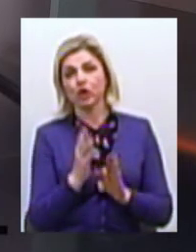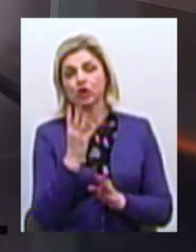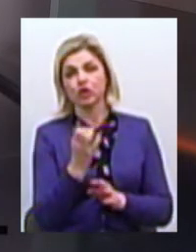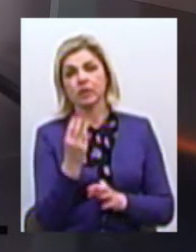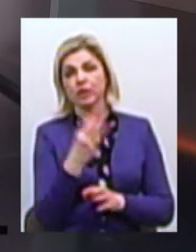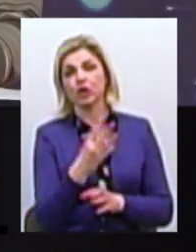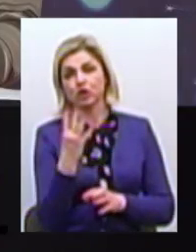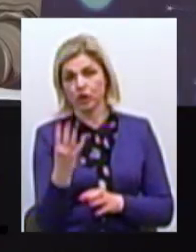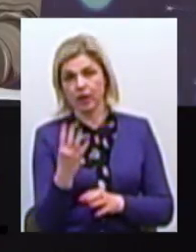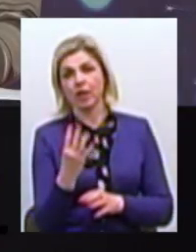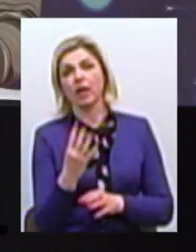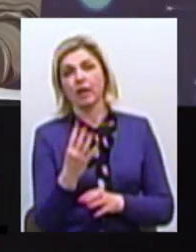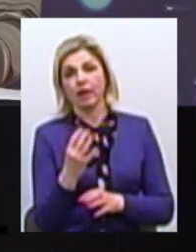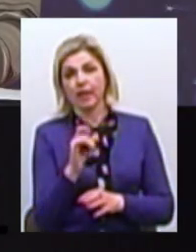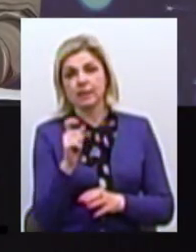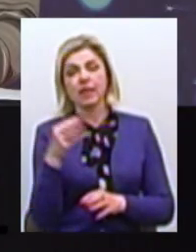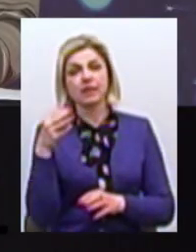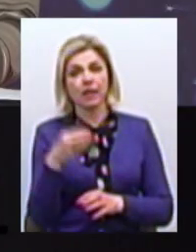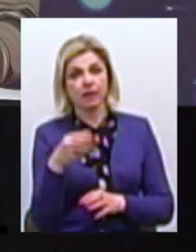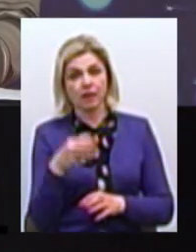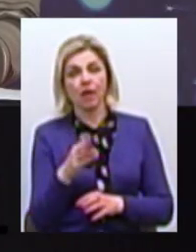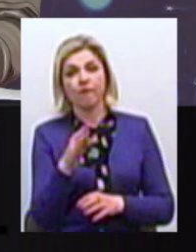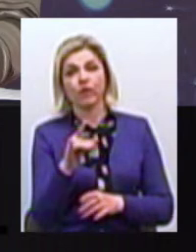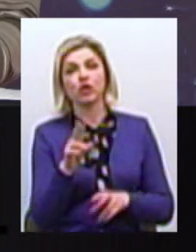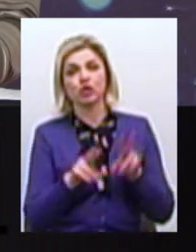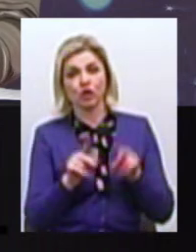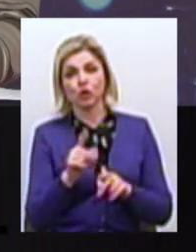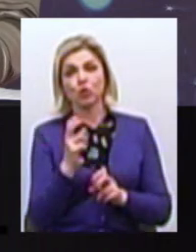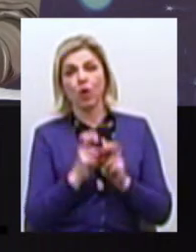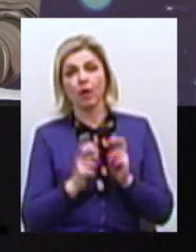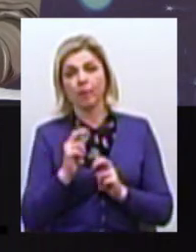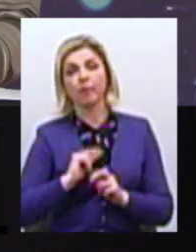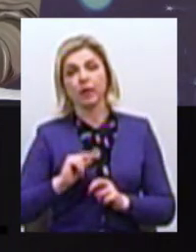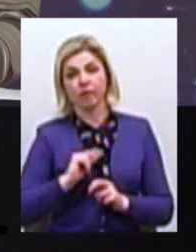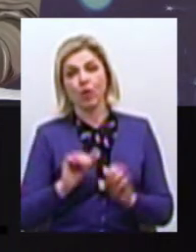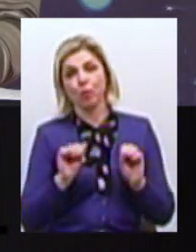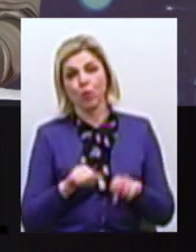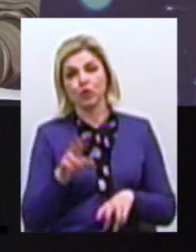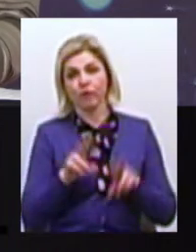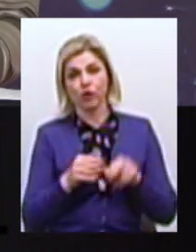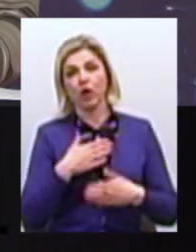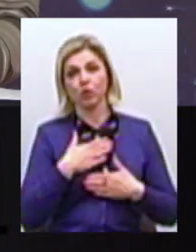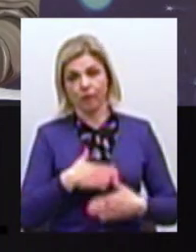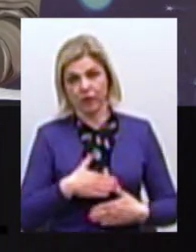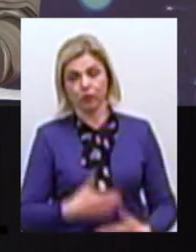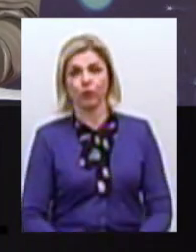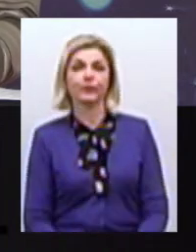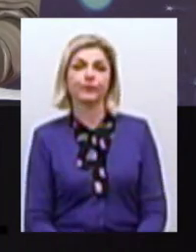434 одиниці з 3 тисяч, чи вважаєте ви, що робота вашого підприємства може вважатися задовільною?